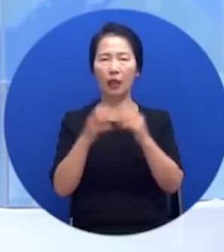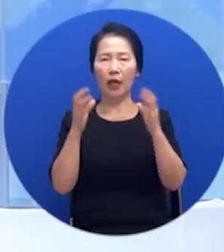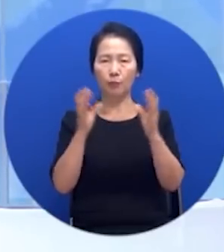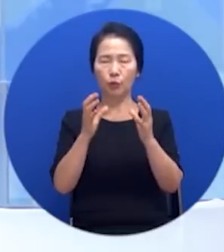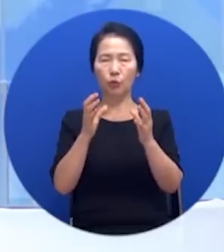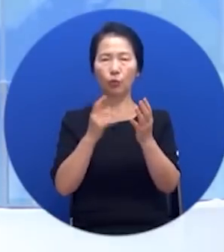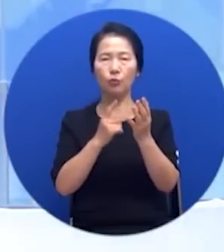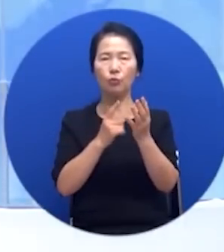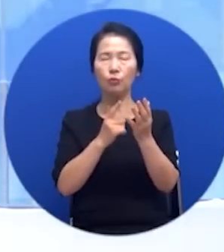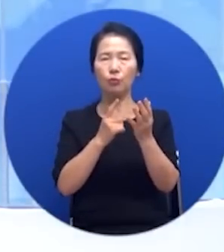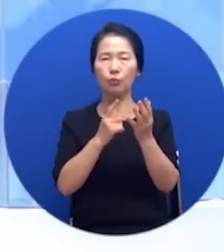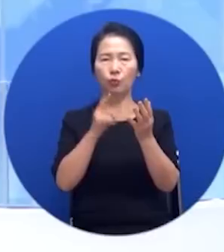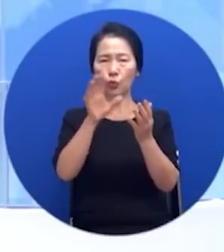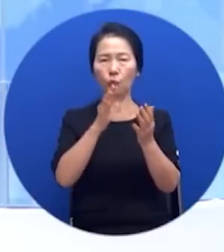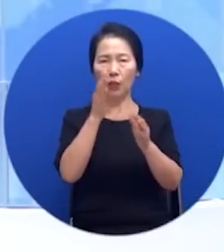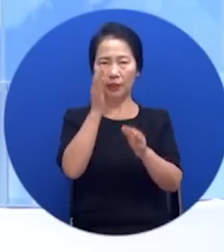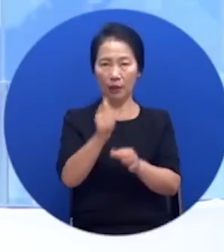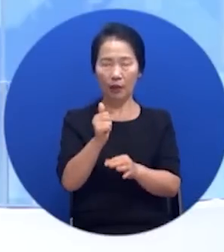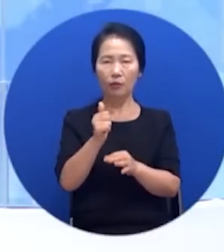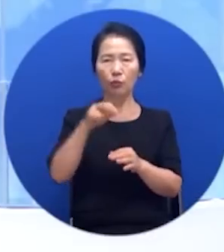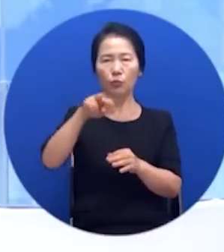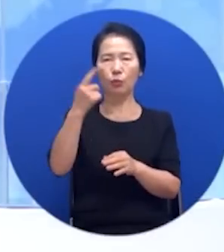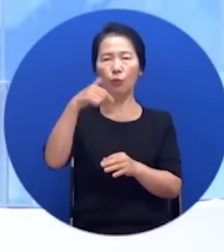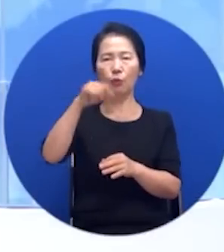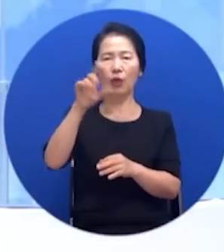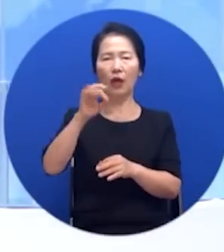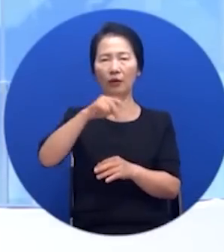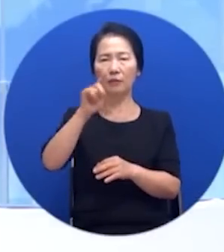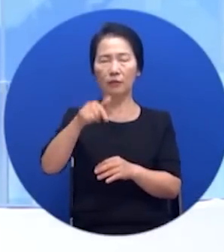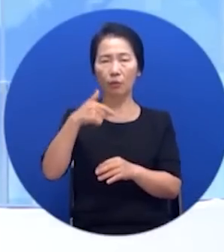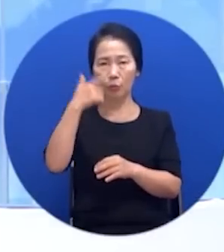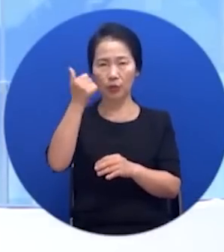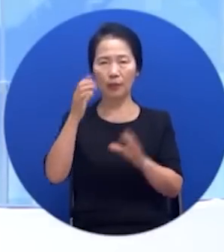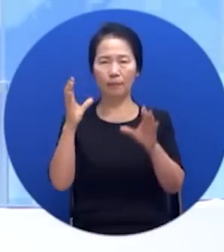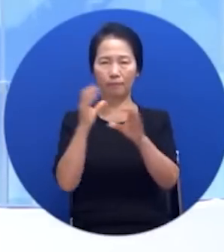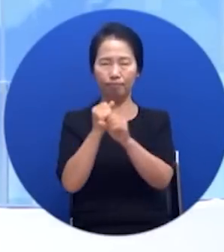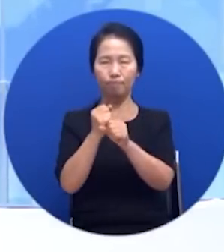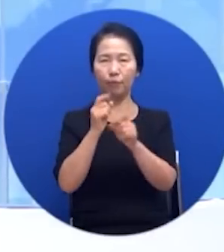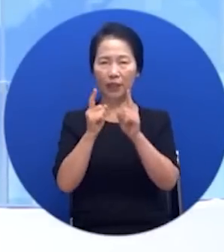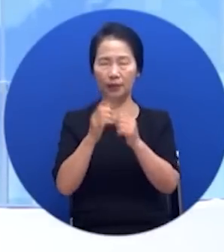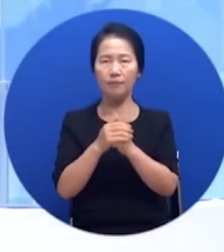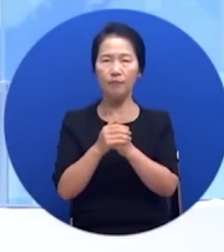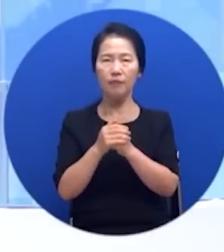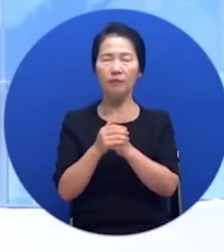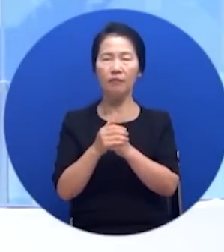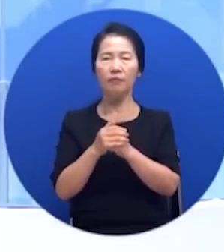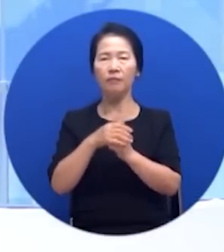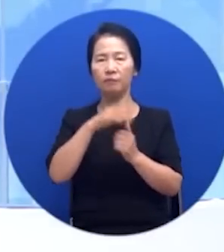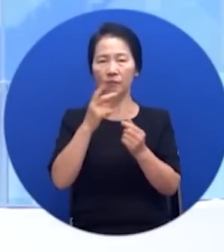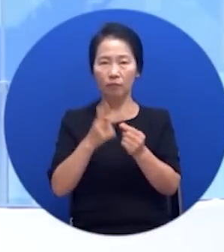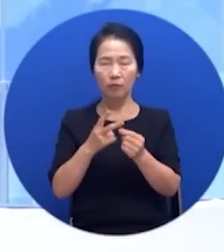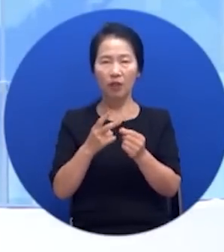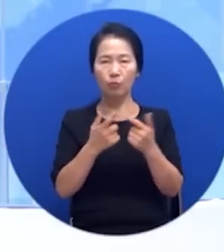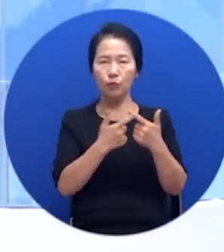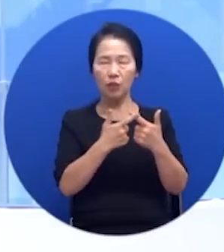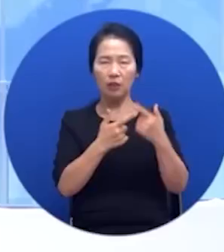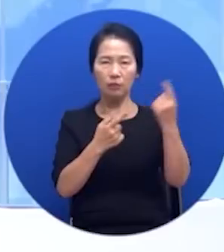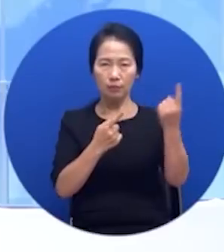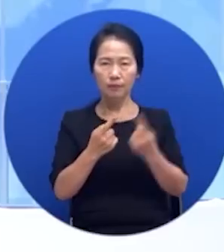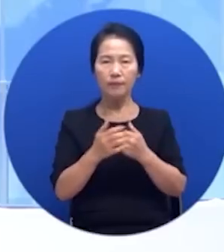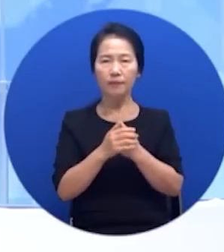합동총회장이신 소광성 목사님께서 맺는 말씀을 해주시고 이어서 멀리 부산에서